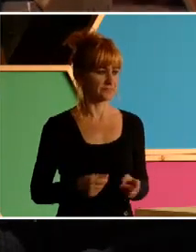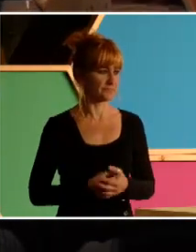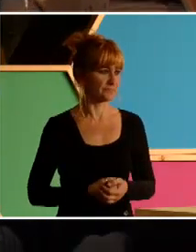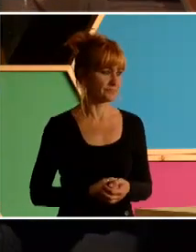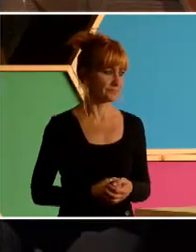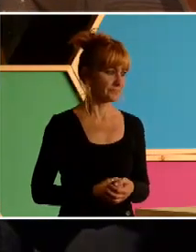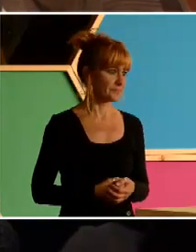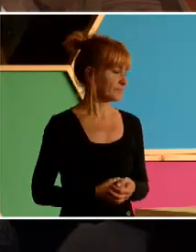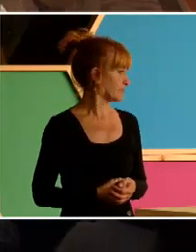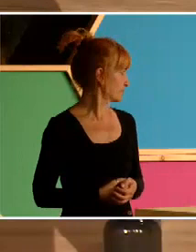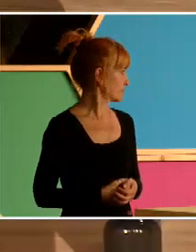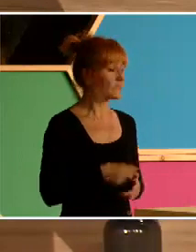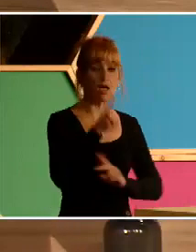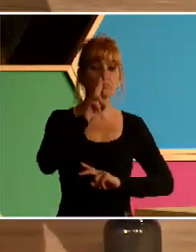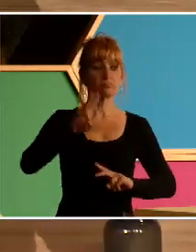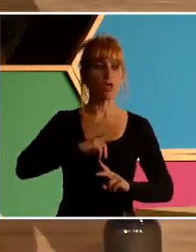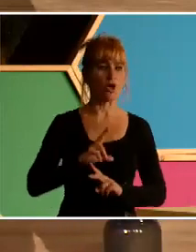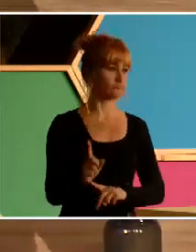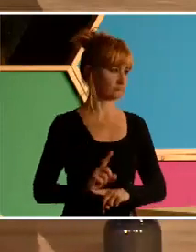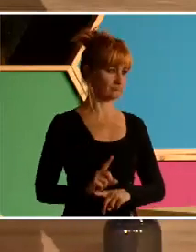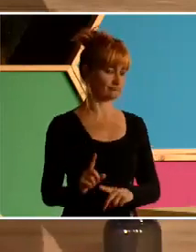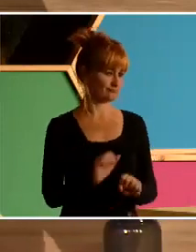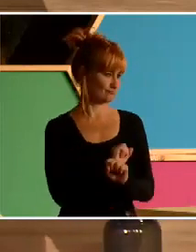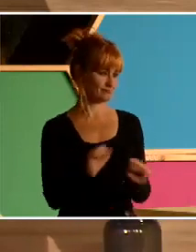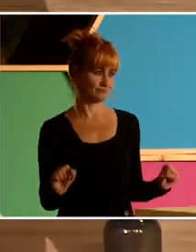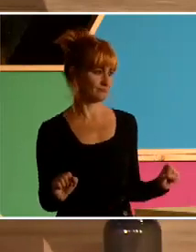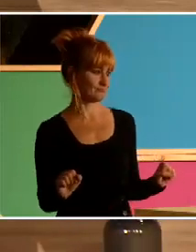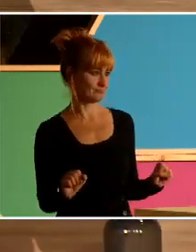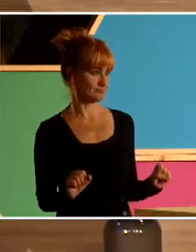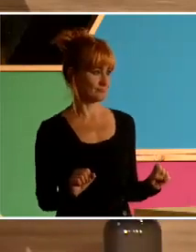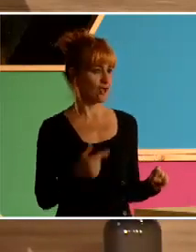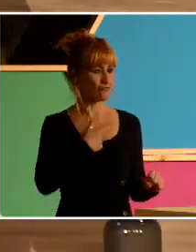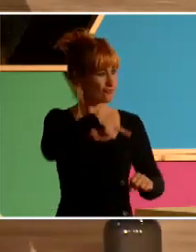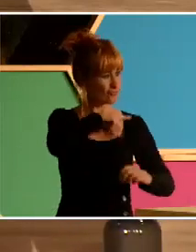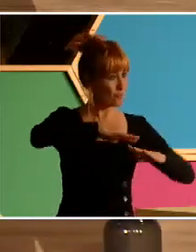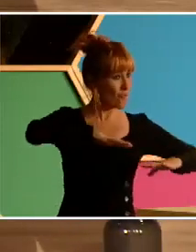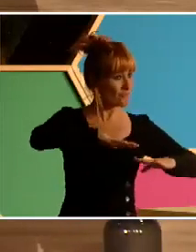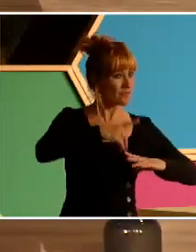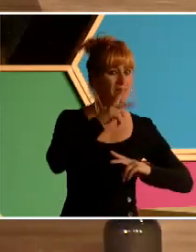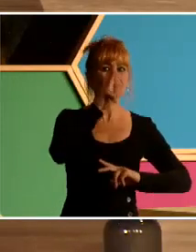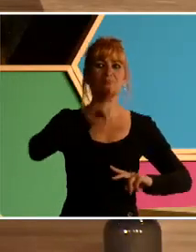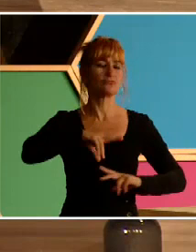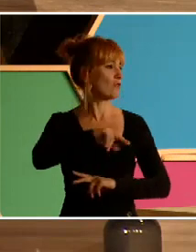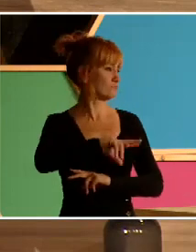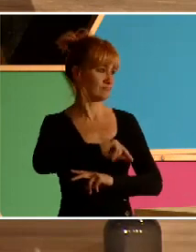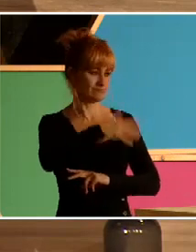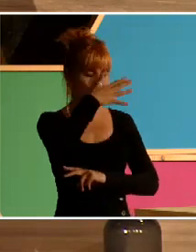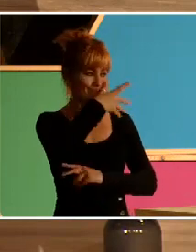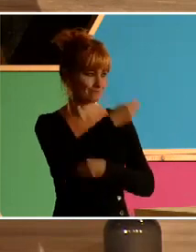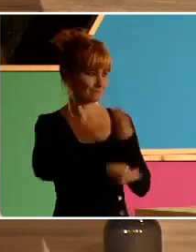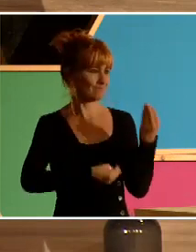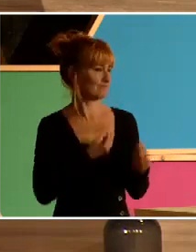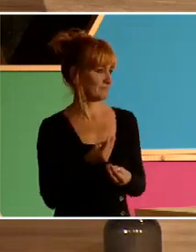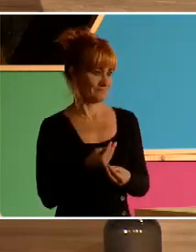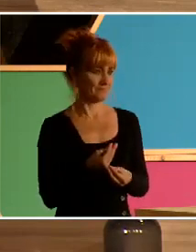Ens deien que no era possible, quan era un moviment social, i quan ho reclamaven ens deien no és possible, no és possible fer-ho. I va fer falta